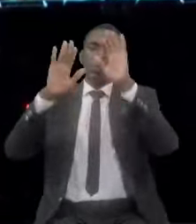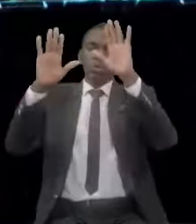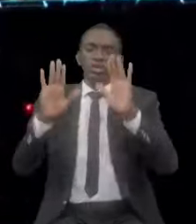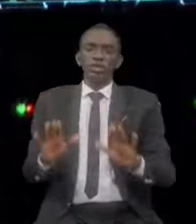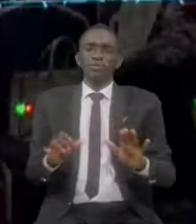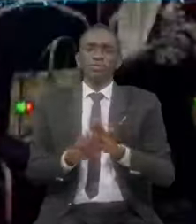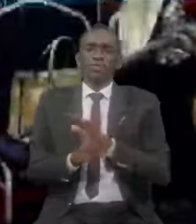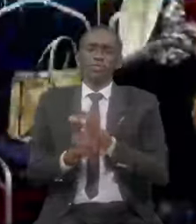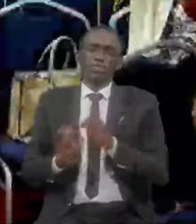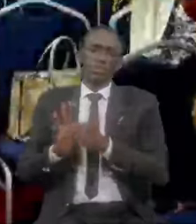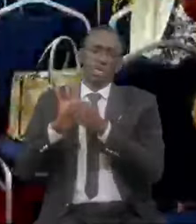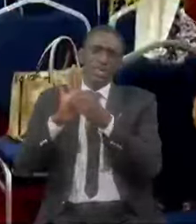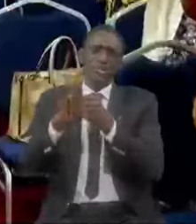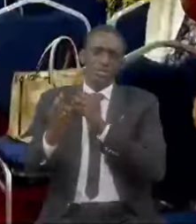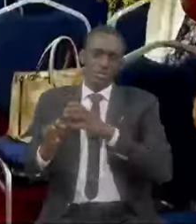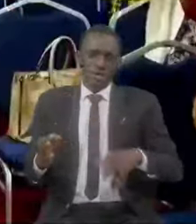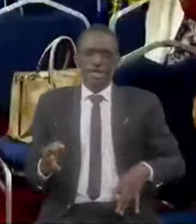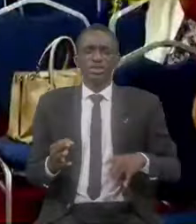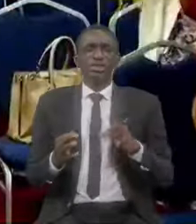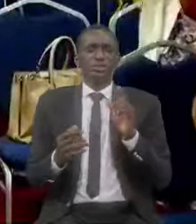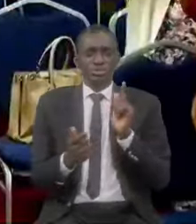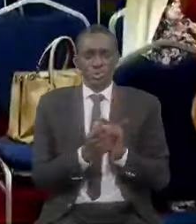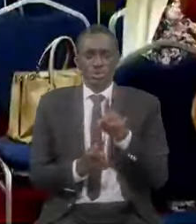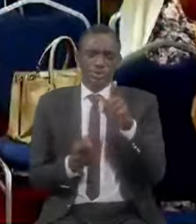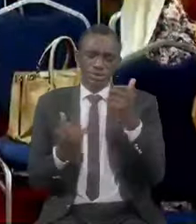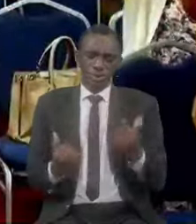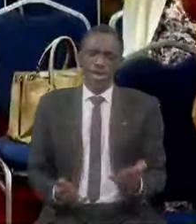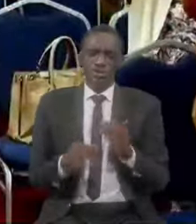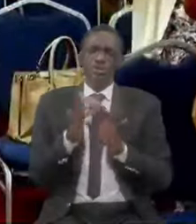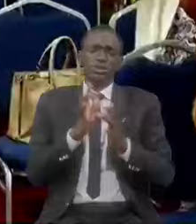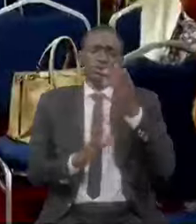Que les signes miraculeux de Christ viennent à vous.